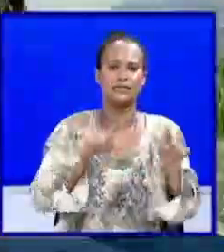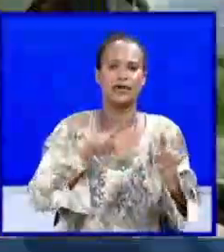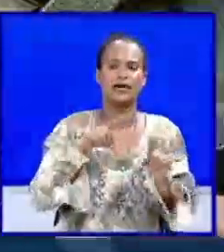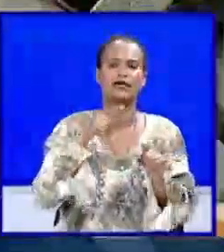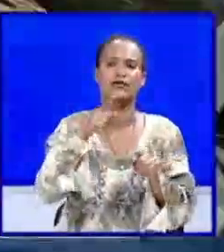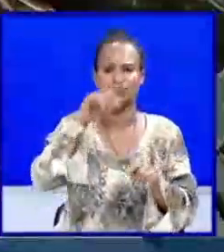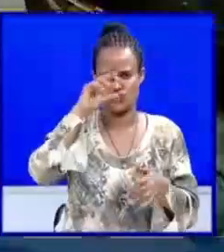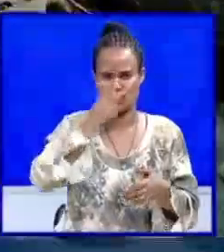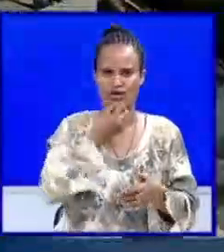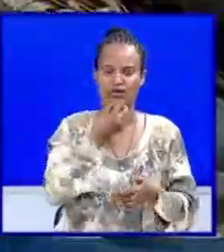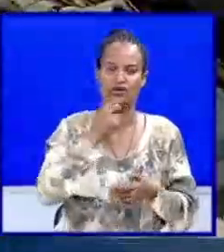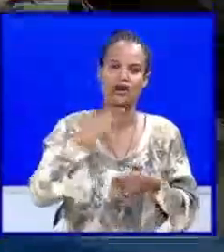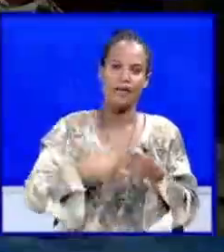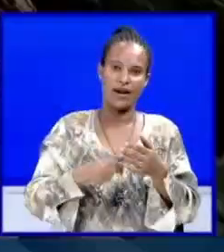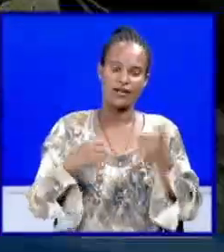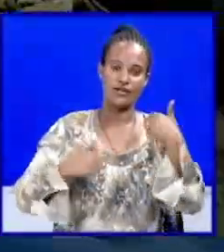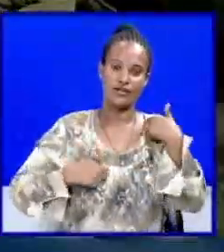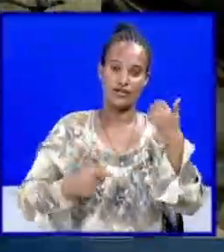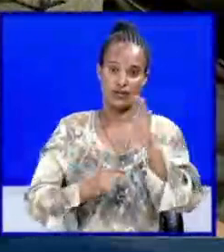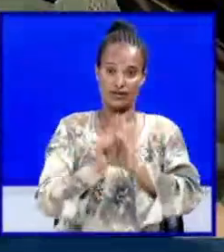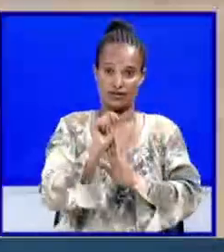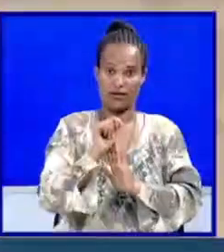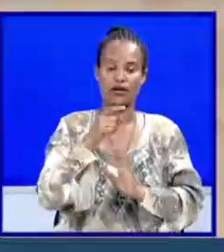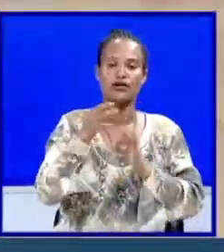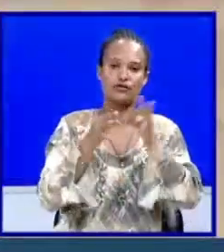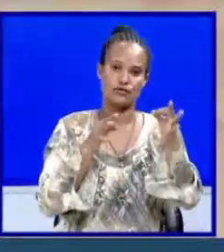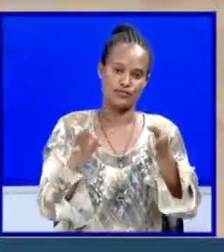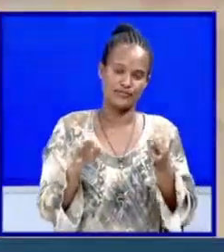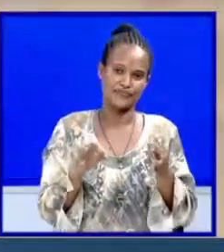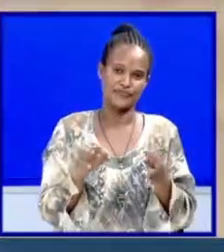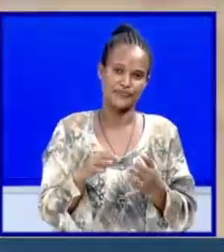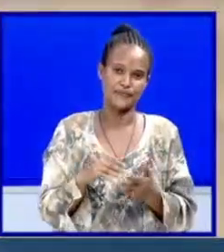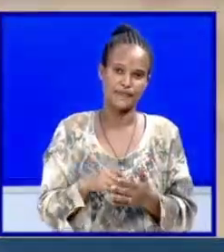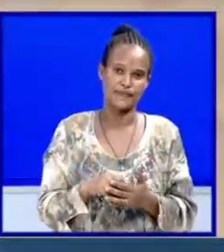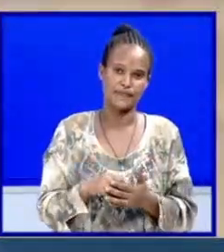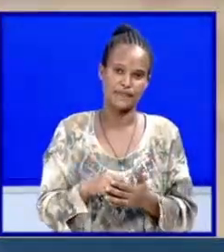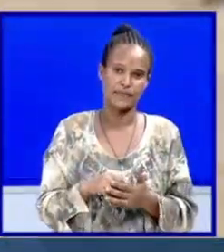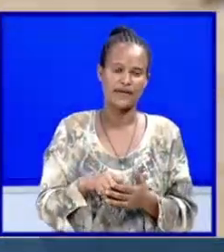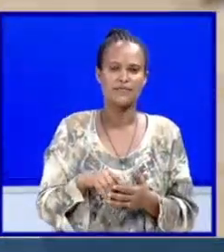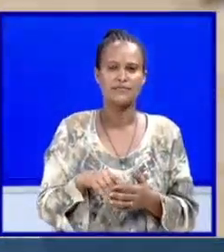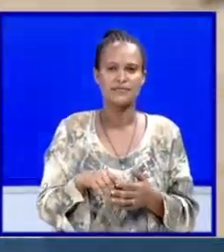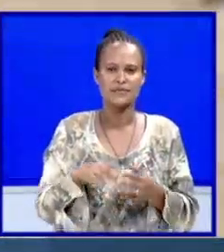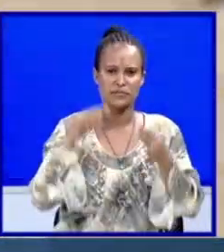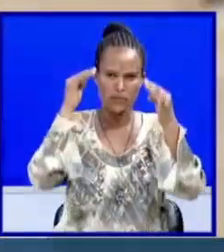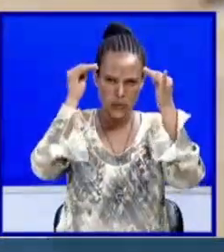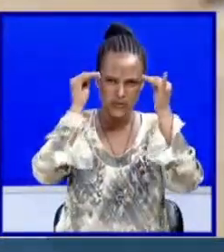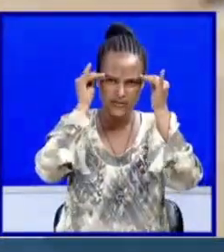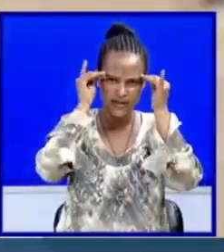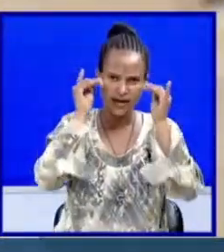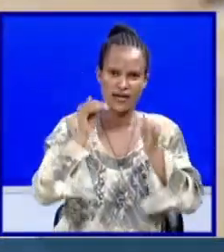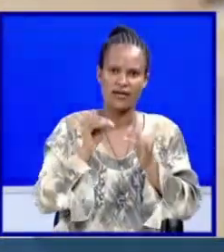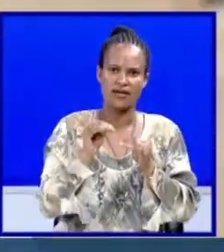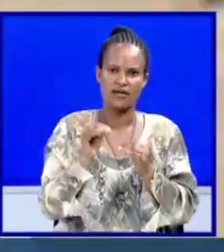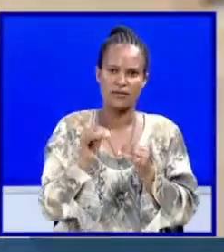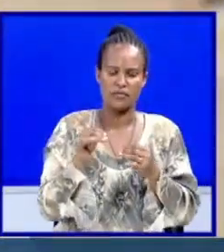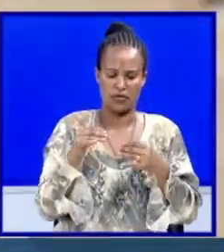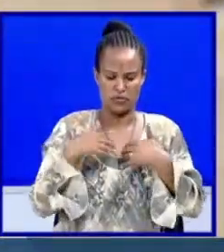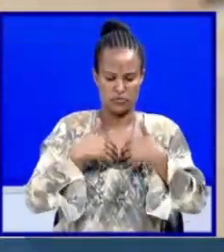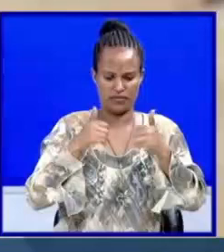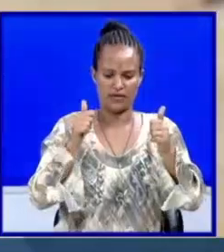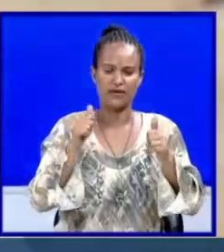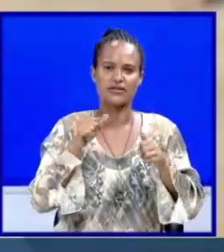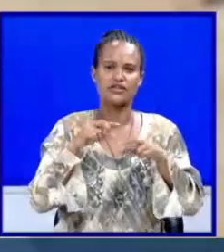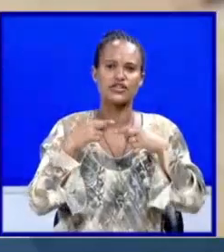እቶም ወለዲ ኣባላት ጅግና ሰራዊት ትግራይ ይገልፁ ምስ ፈለስቲ መላምል ቆልዑ